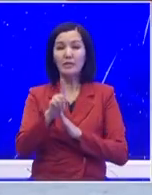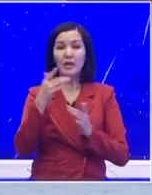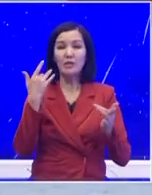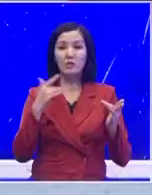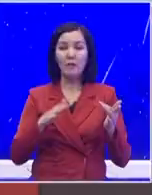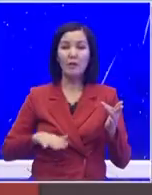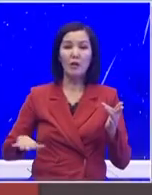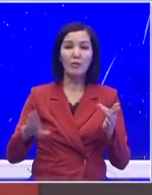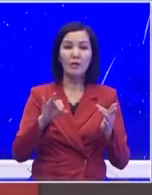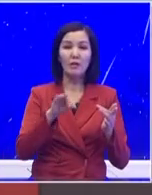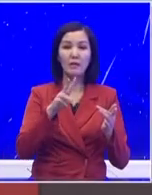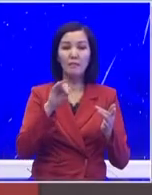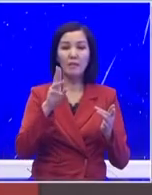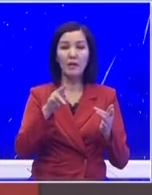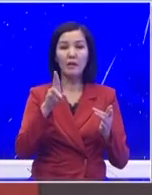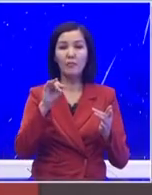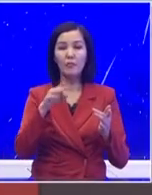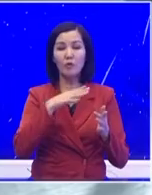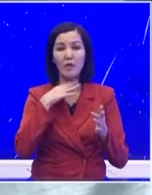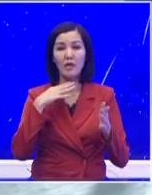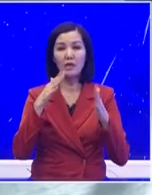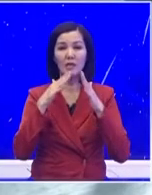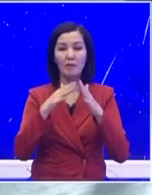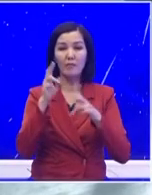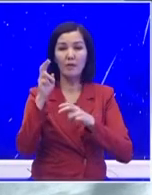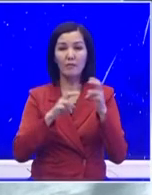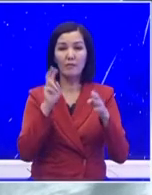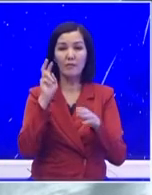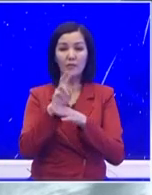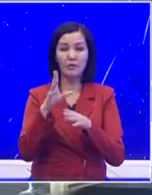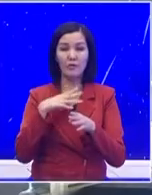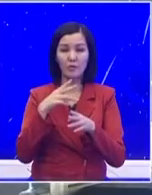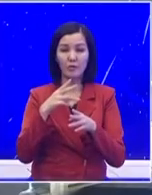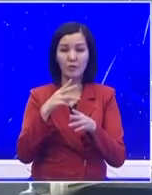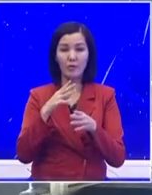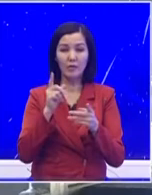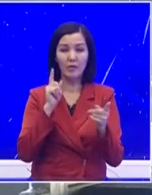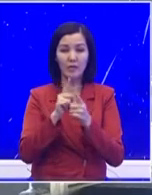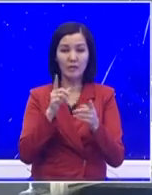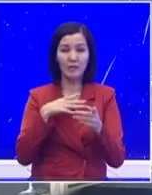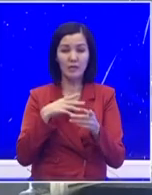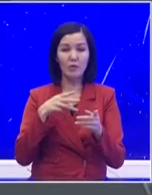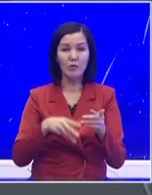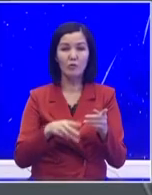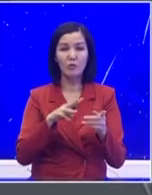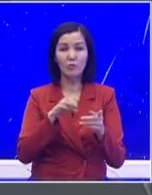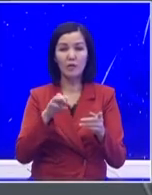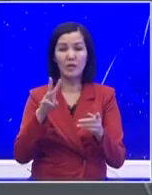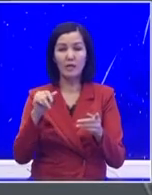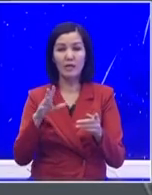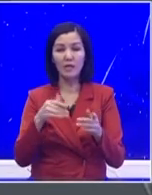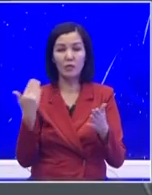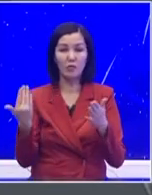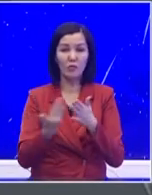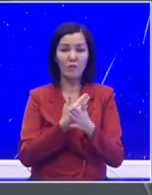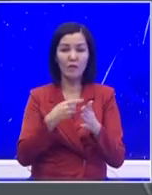ауданындағы Империя Пұт ет комбинатына бас сұғып, жұмысымен танысып көруді жөн көрдік. Мұнда жалпы құны 3 миллиард теңгеге жуық Соңғылгүдегі